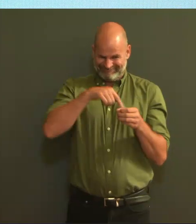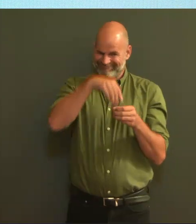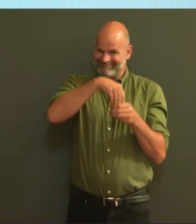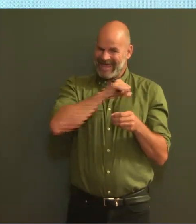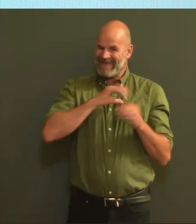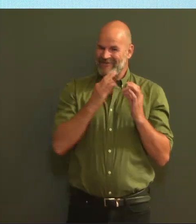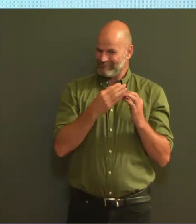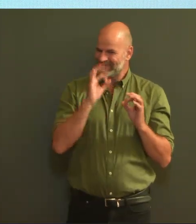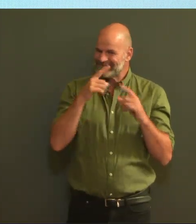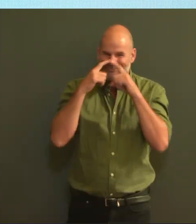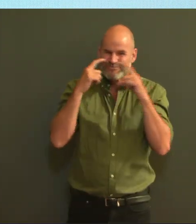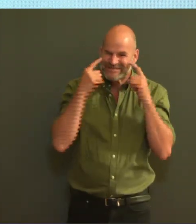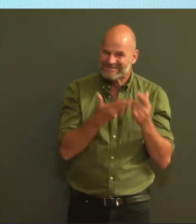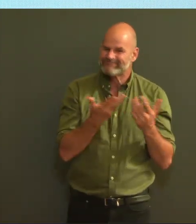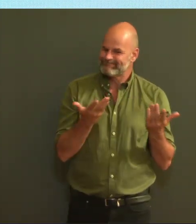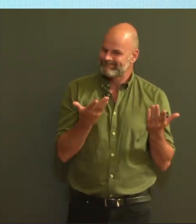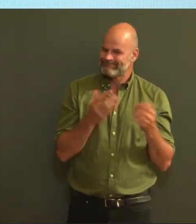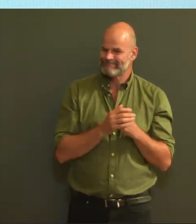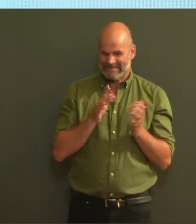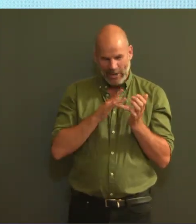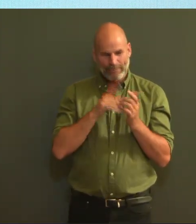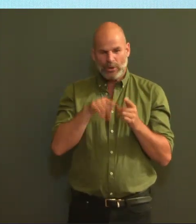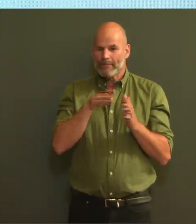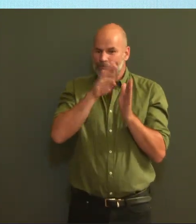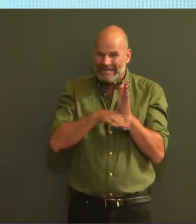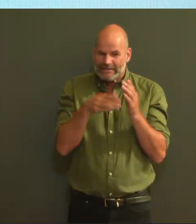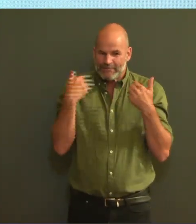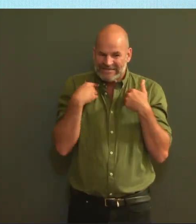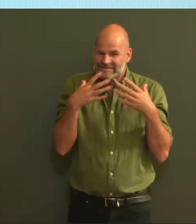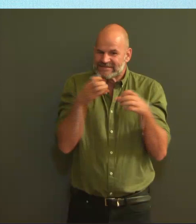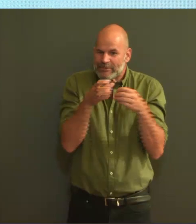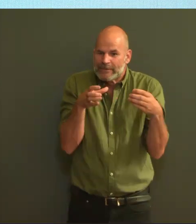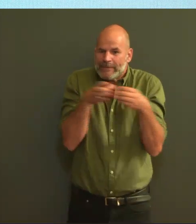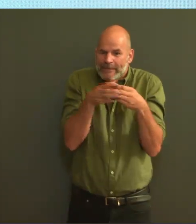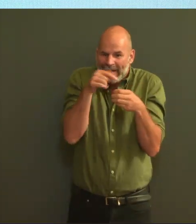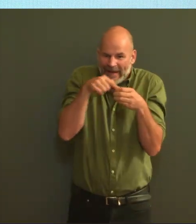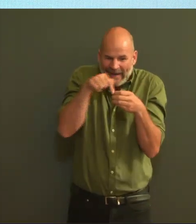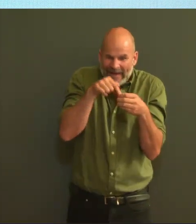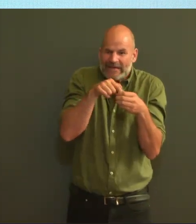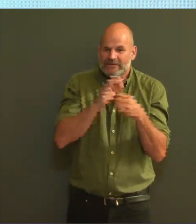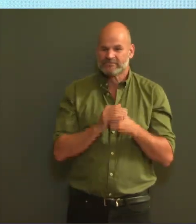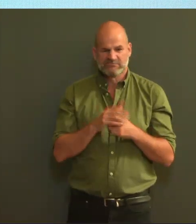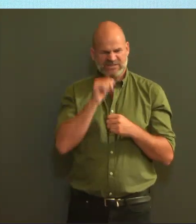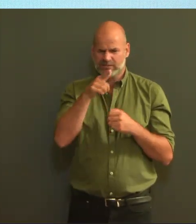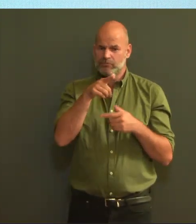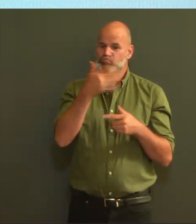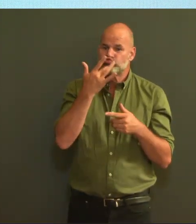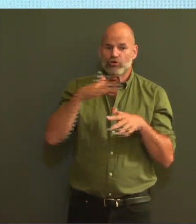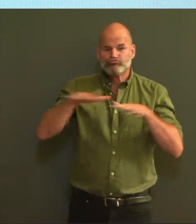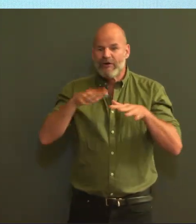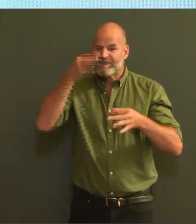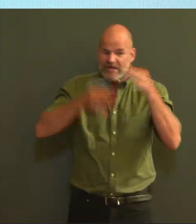niet organiseren van feesten, bijeenkomsten, dat blijft nog altijd cruciaal. Dat ga je niet oplossen met maskers